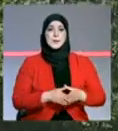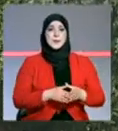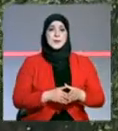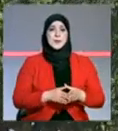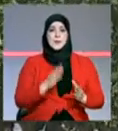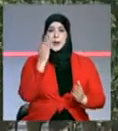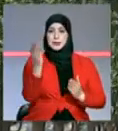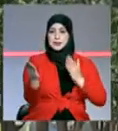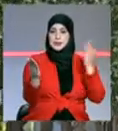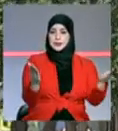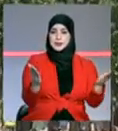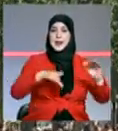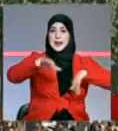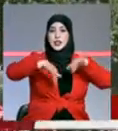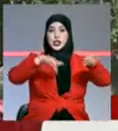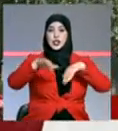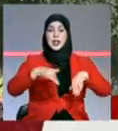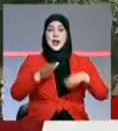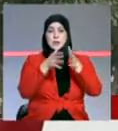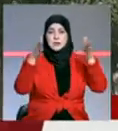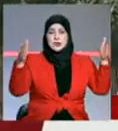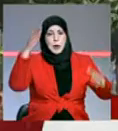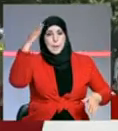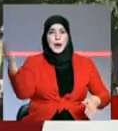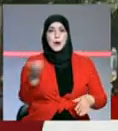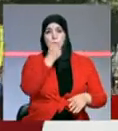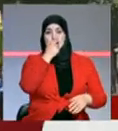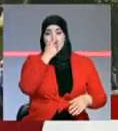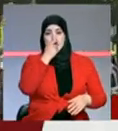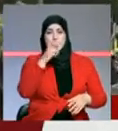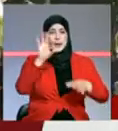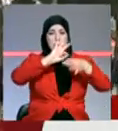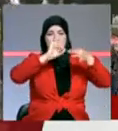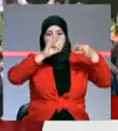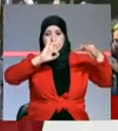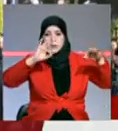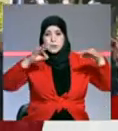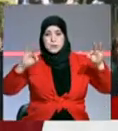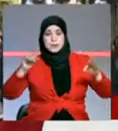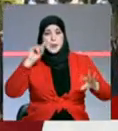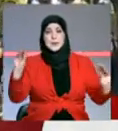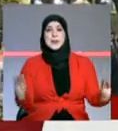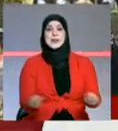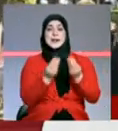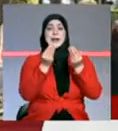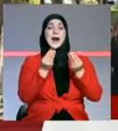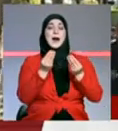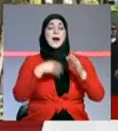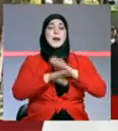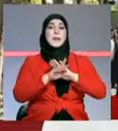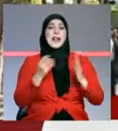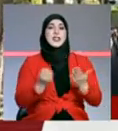بين هذا الشارع الرئيسي شارع الحبيب بورقيبة والتونسيين قصص وحكايات ومنطلق لبدايات جديدة